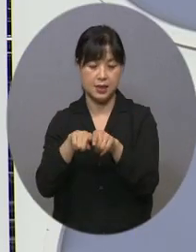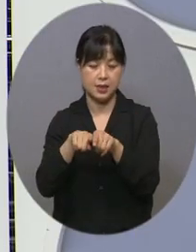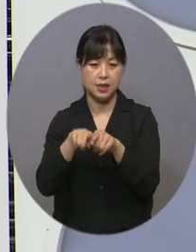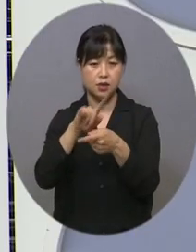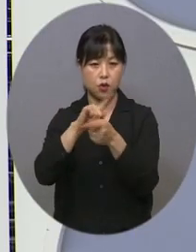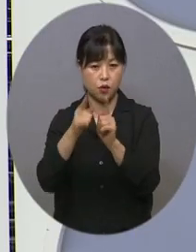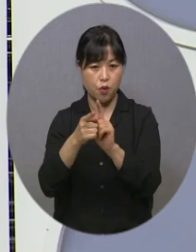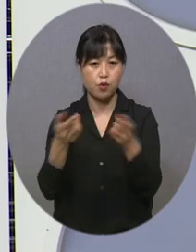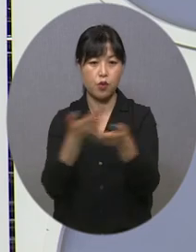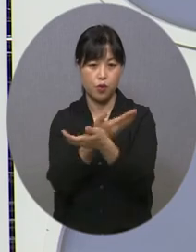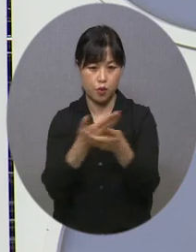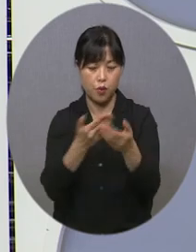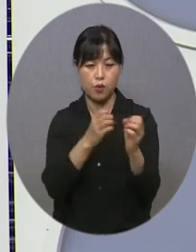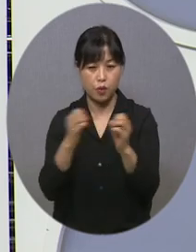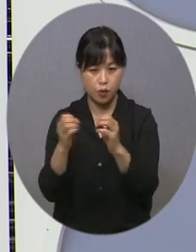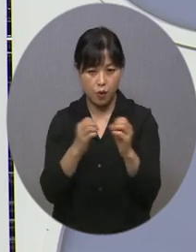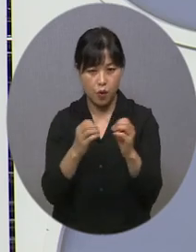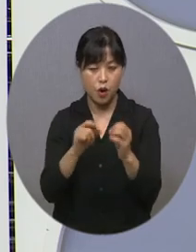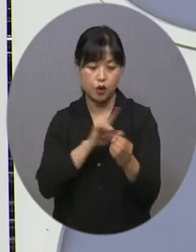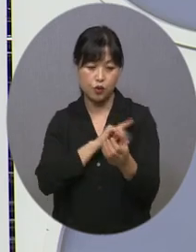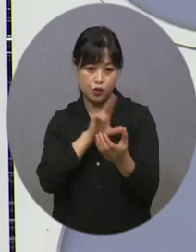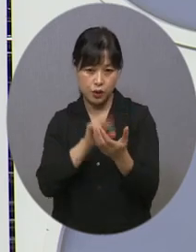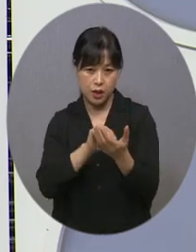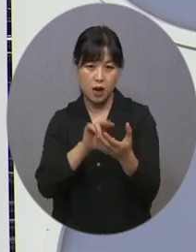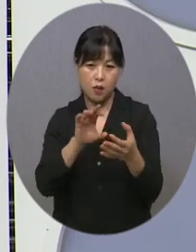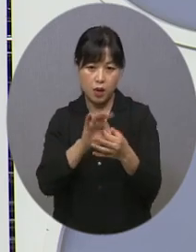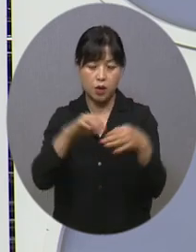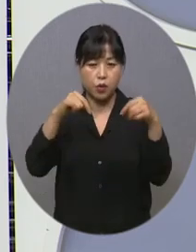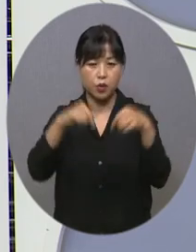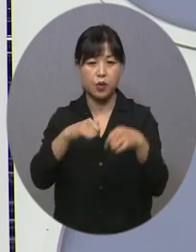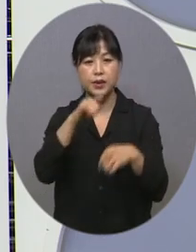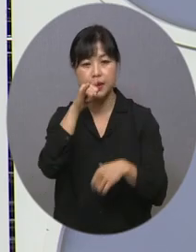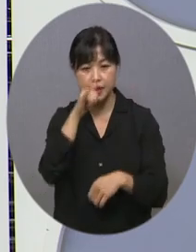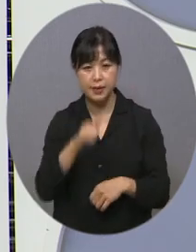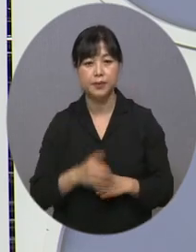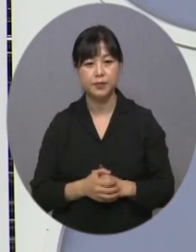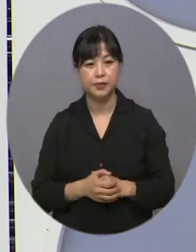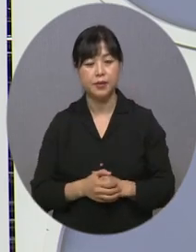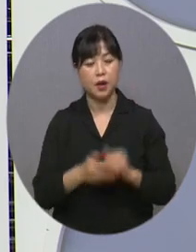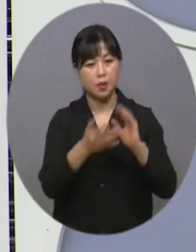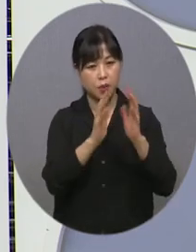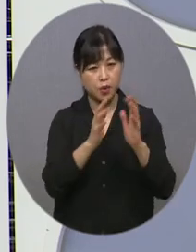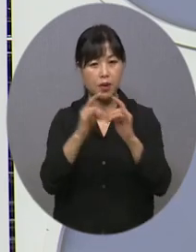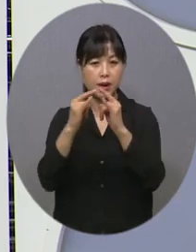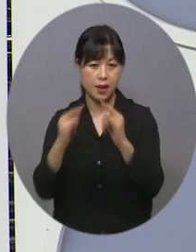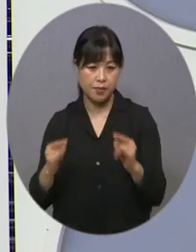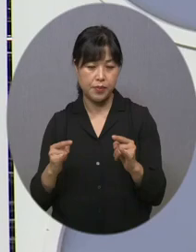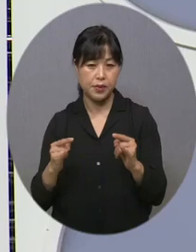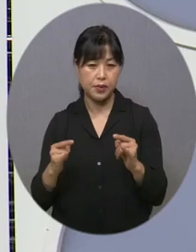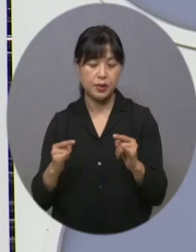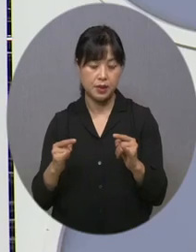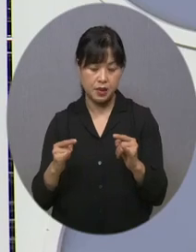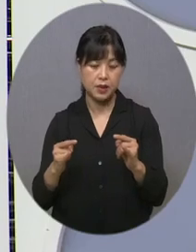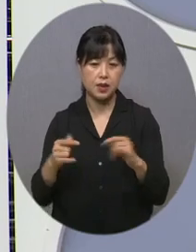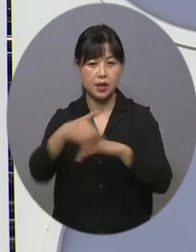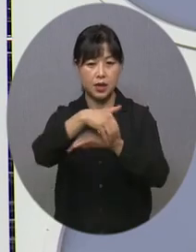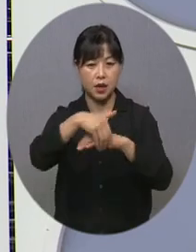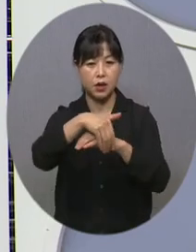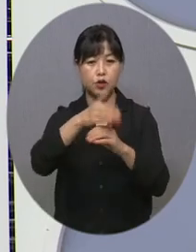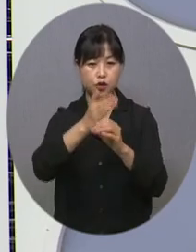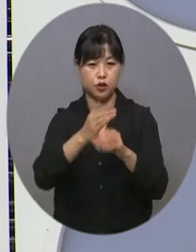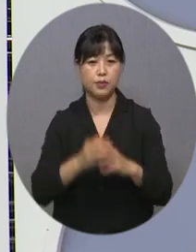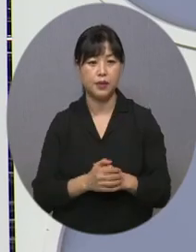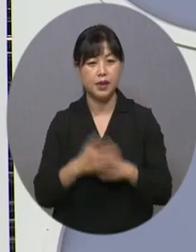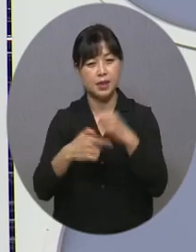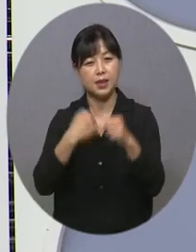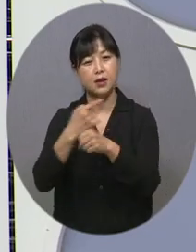그 서로 의사소통도 하고 어떤 주제에 대해서 토론도 하고 이런 이제 포럼이나 캠프를 이제 계획하고 있습니다. 그건 뭐